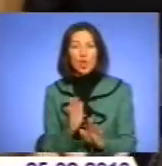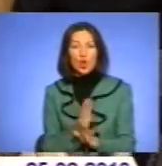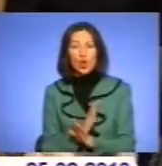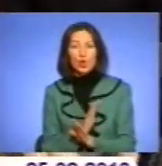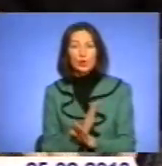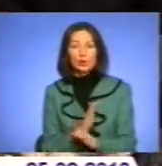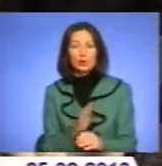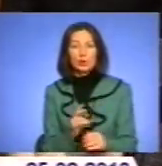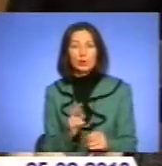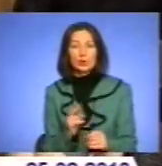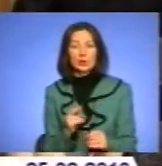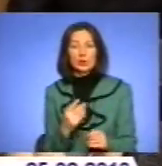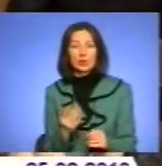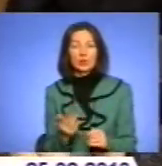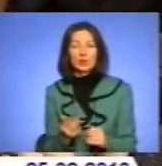йому давно.